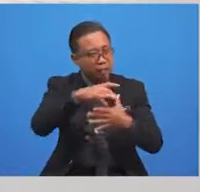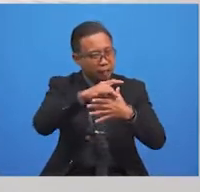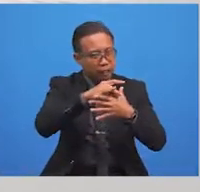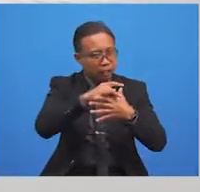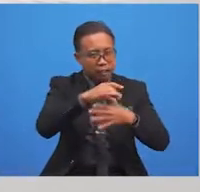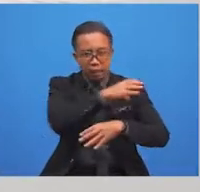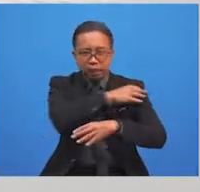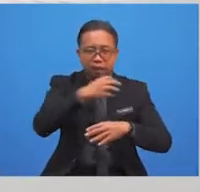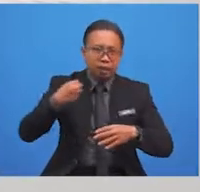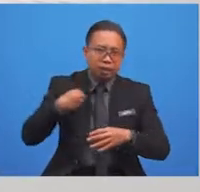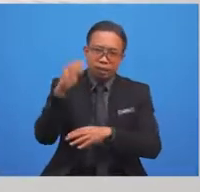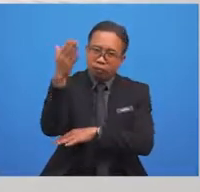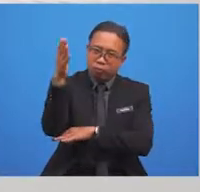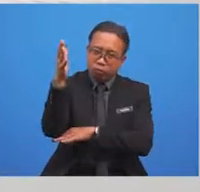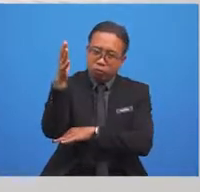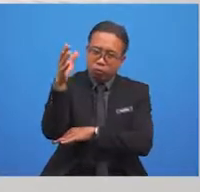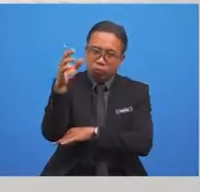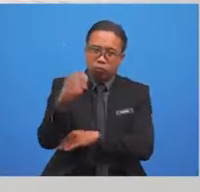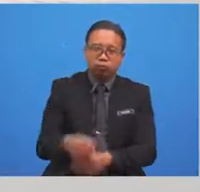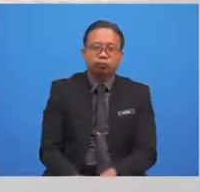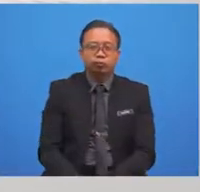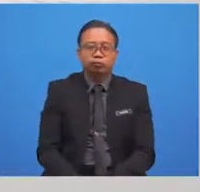daging dan tumbuh-tumbuhan.